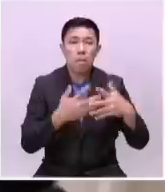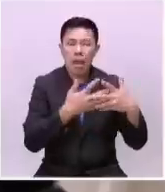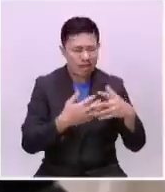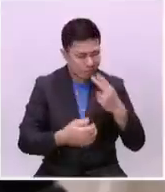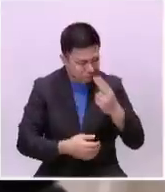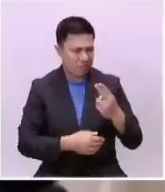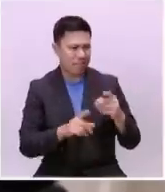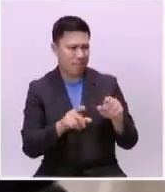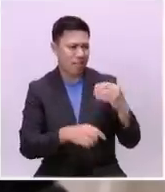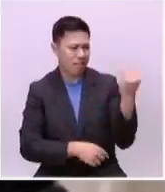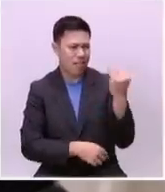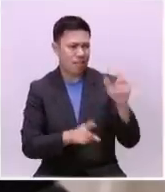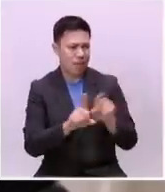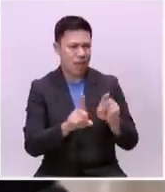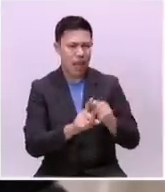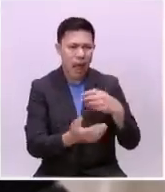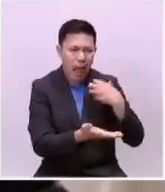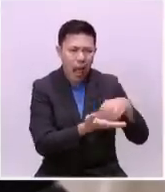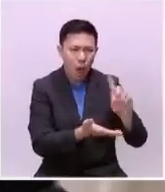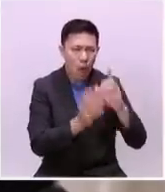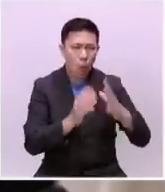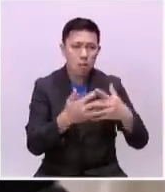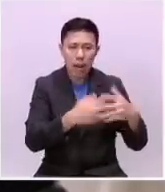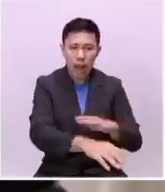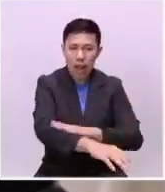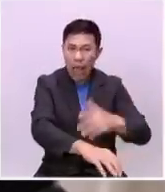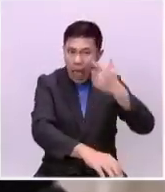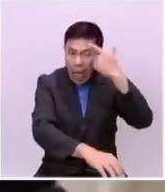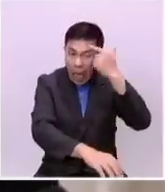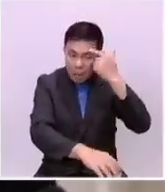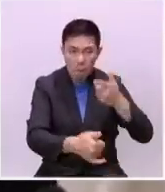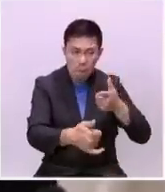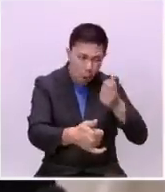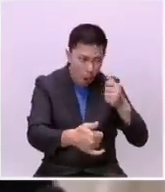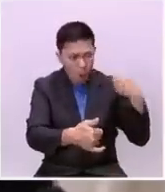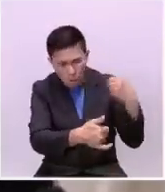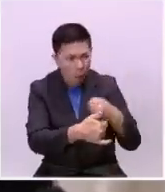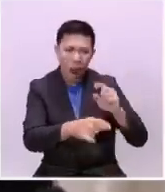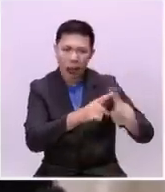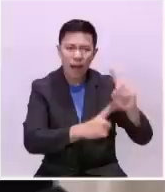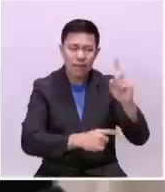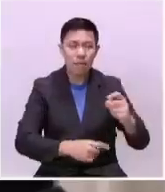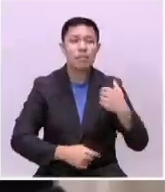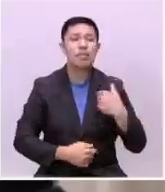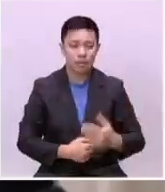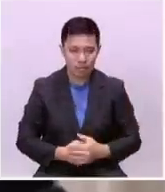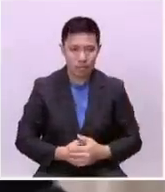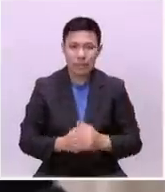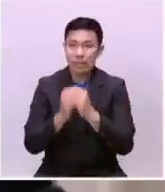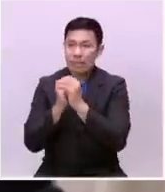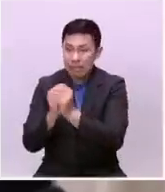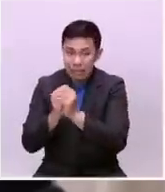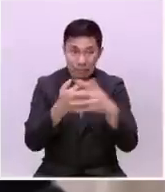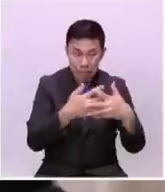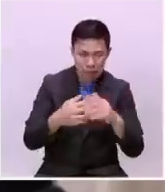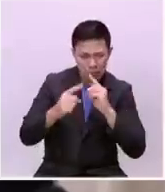จุดต่ำสุดเหมือนกันมีการพูดถึงประเด็นที่ชาวบริการผิวดำในสหรัฐถูกทำร้ายร่างกายด้วยค่ะความตึงเครียดระหว่างจีนกับสหรัฐ